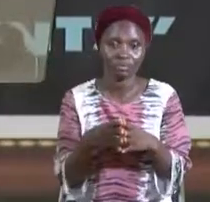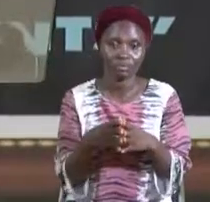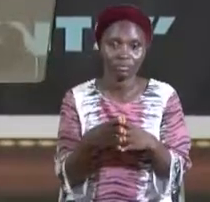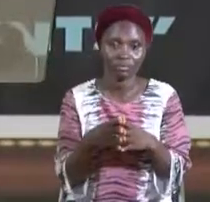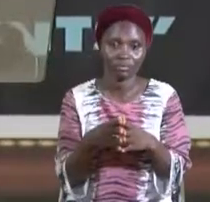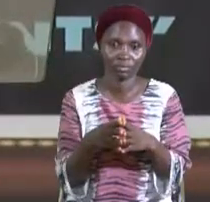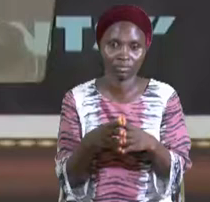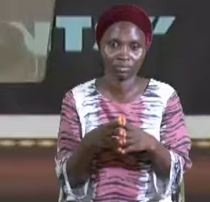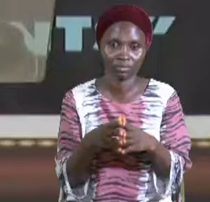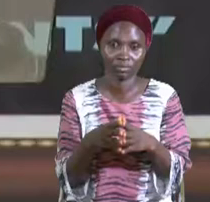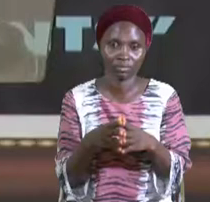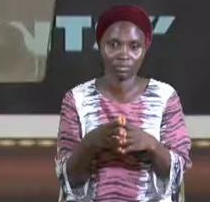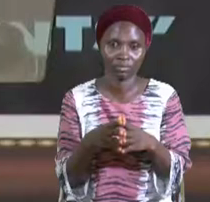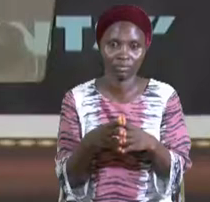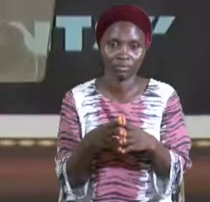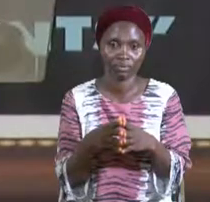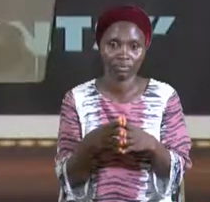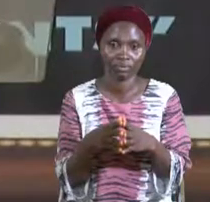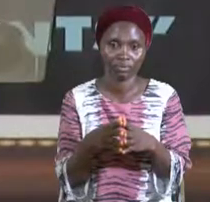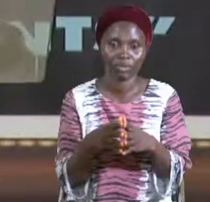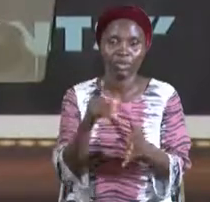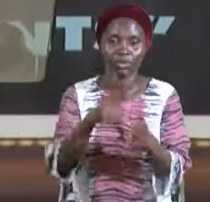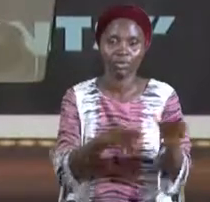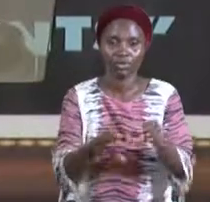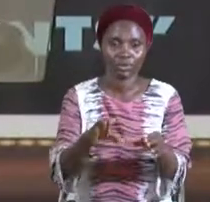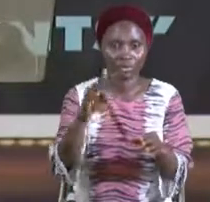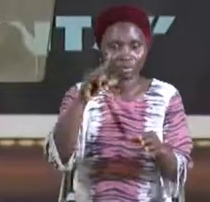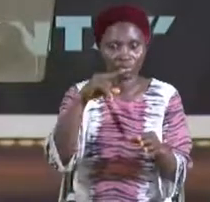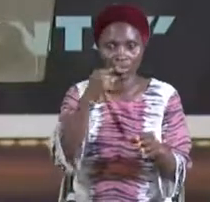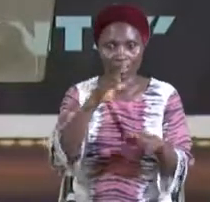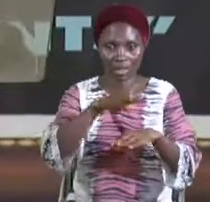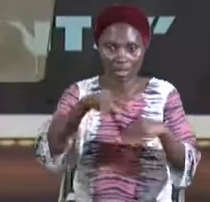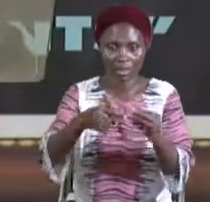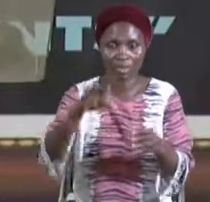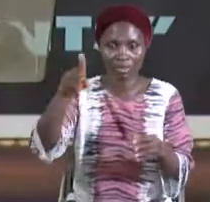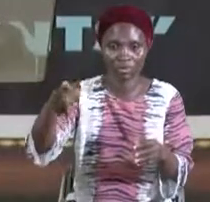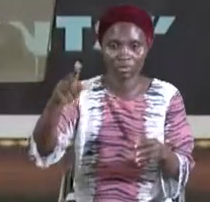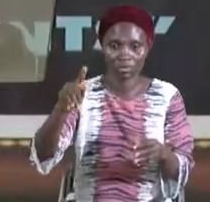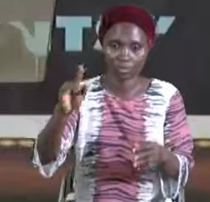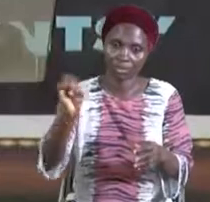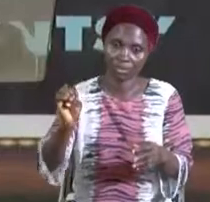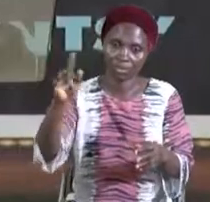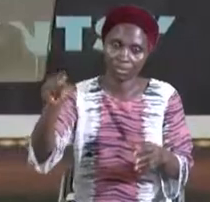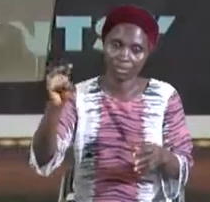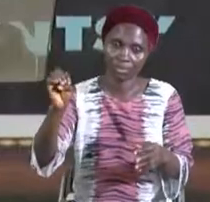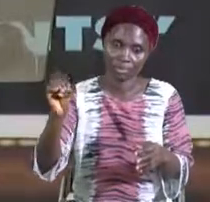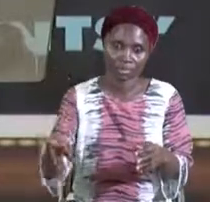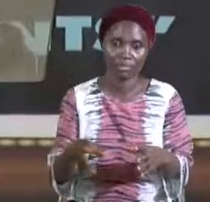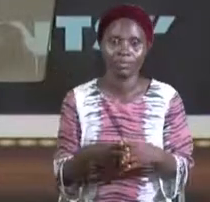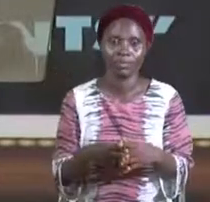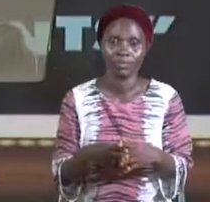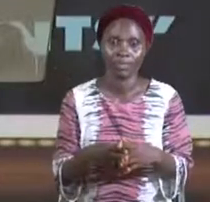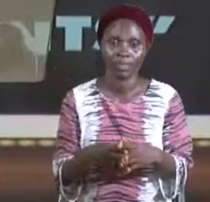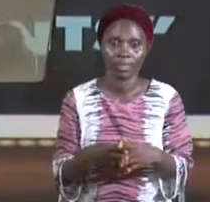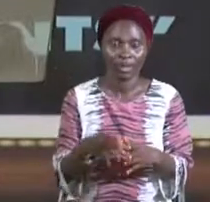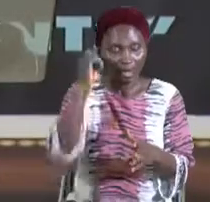Que dirons-nous de Pierre? Pierre n'avait pas la pensée de Christ. Il avait le salut, il était né de nouveau.